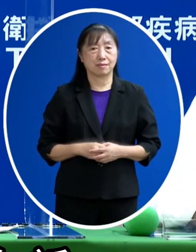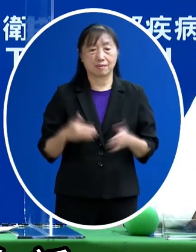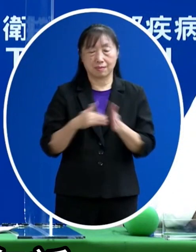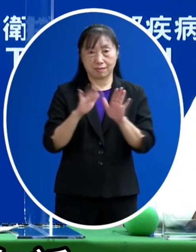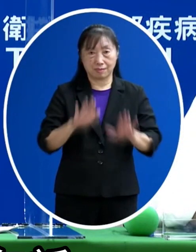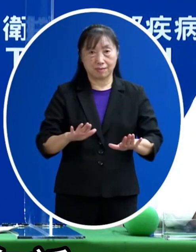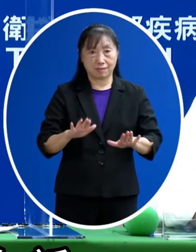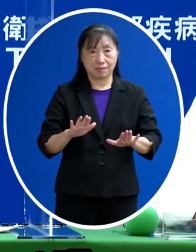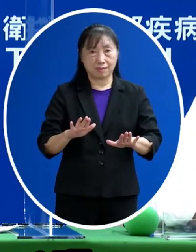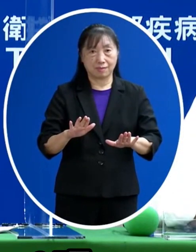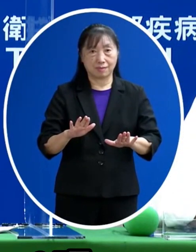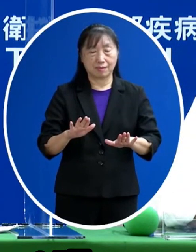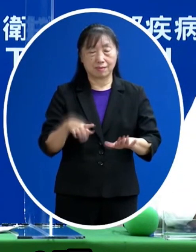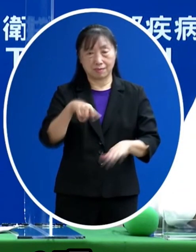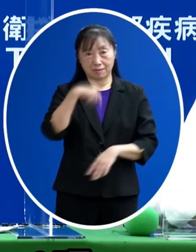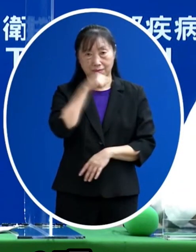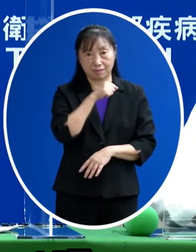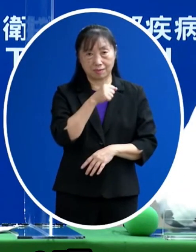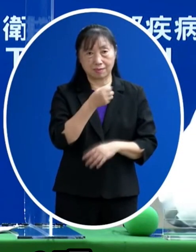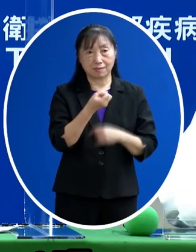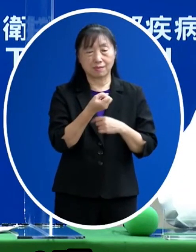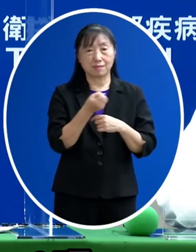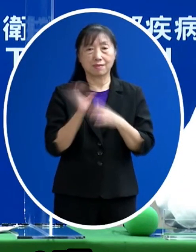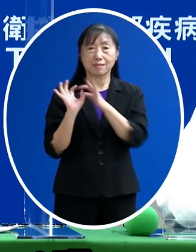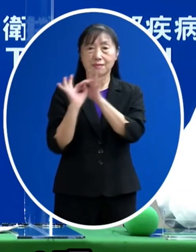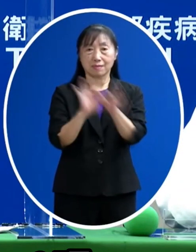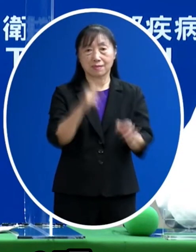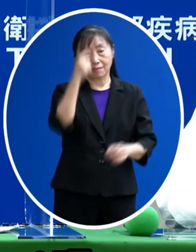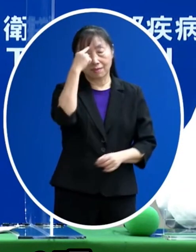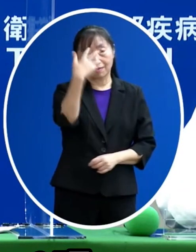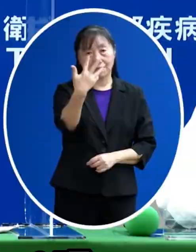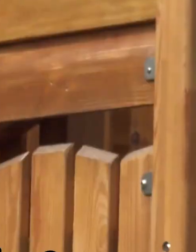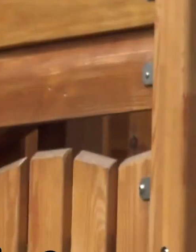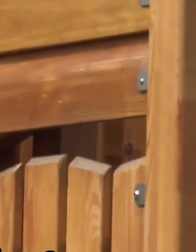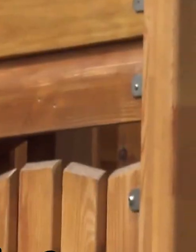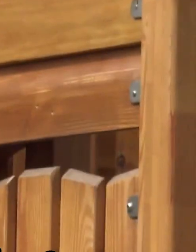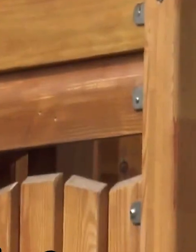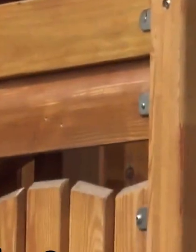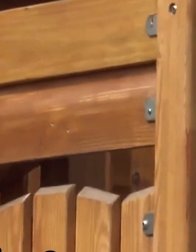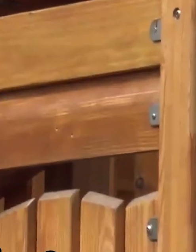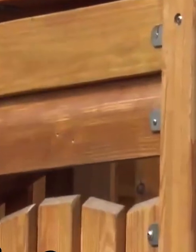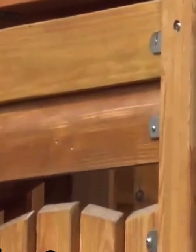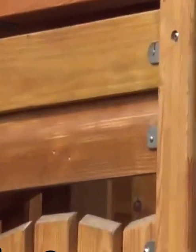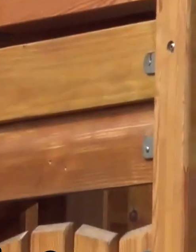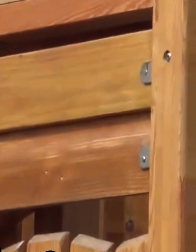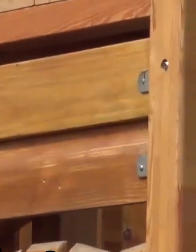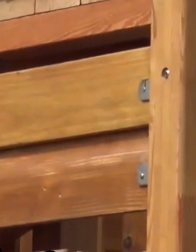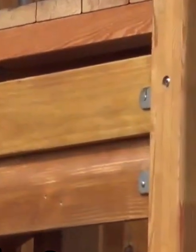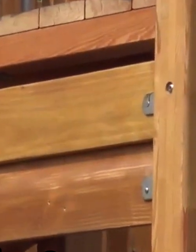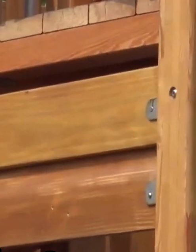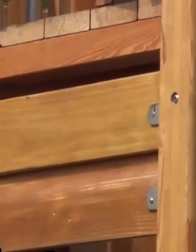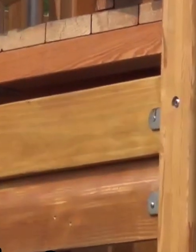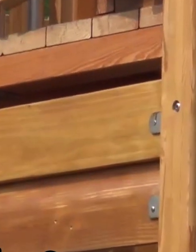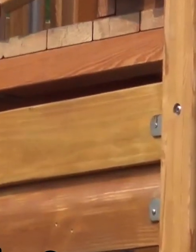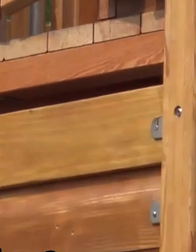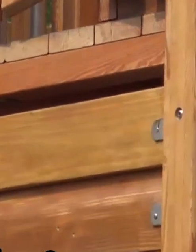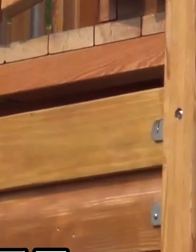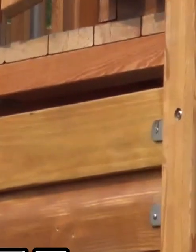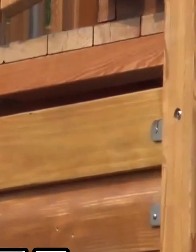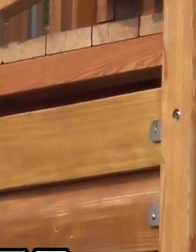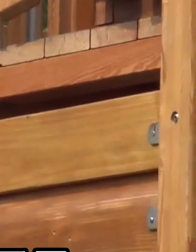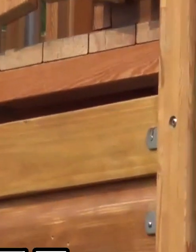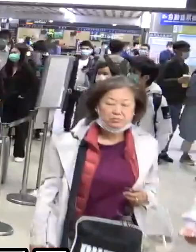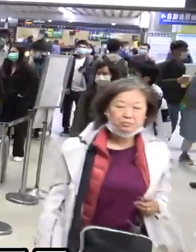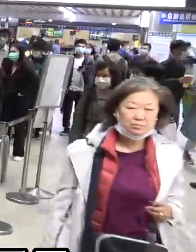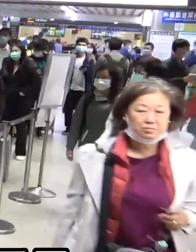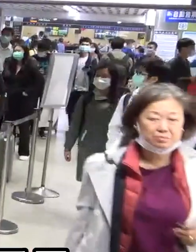听到的一句话，应该就是阿中部长口中的加零了吧？好消息，不只是连续八天本土加零。